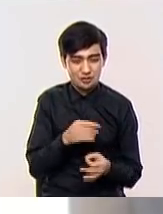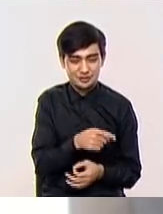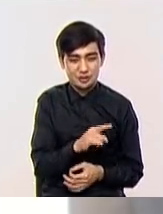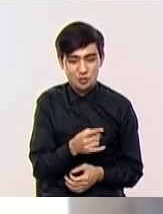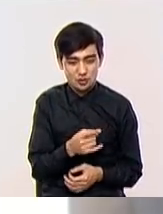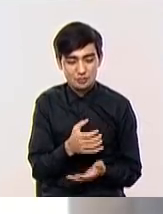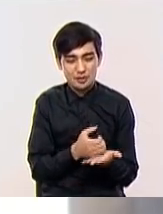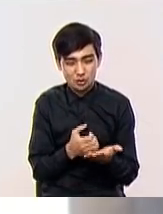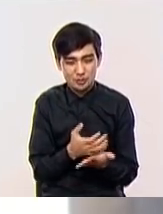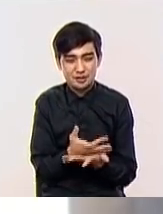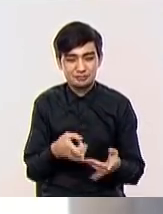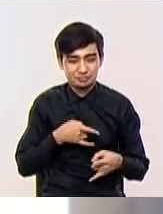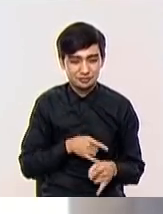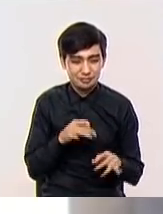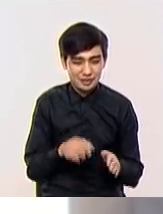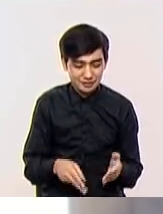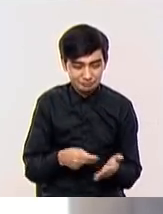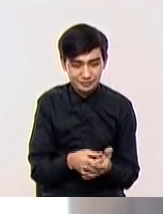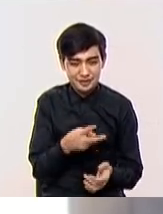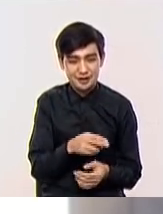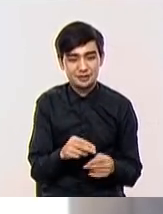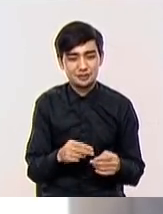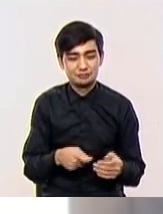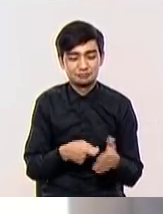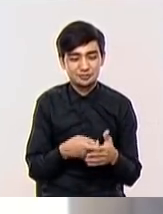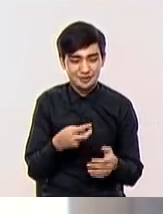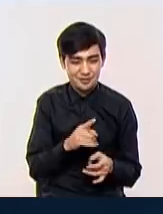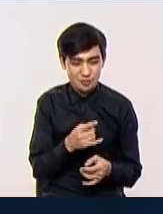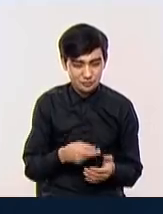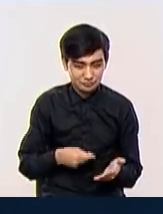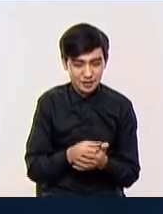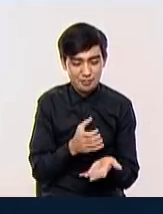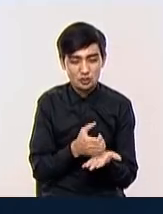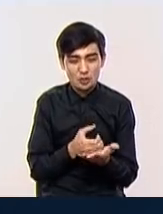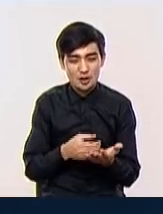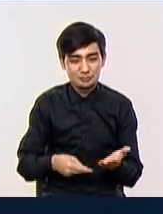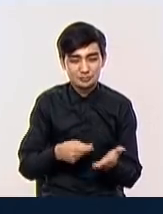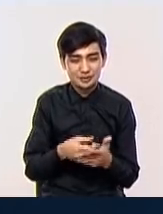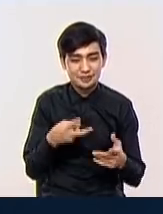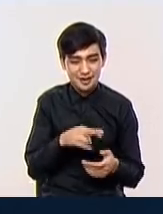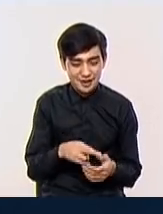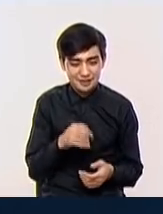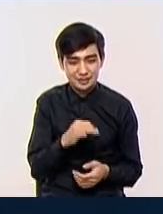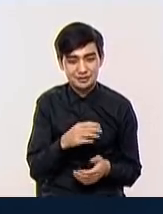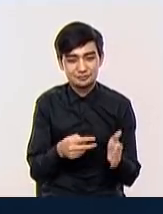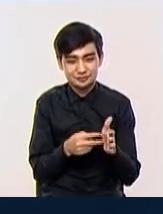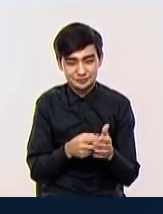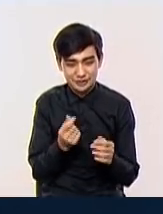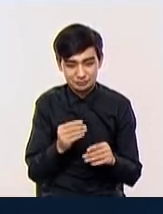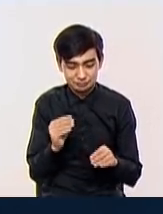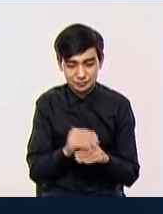баланың туында берілетін, баланың күтіміне байланысты берілетін әлеуметтік төлемдердің сомасының